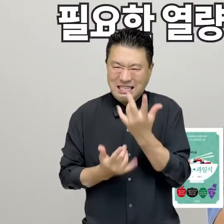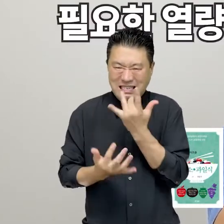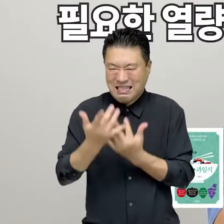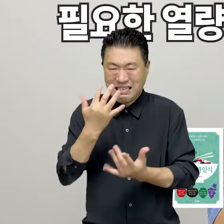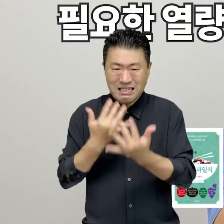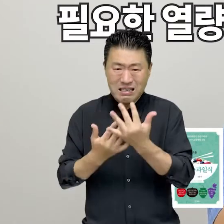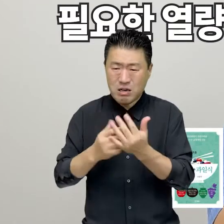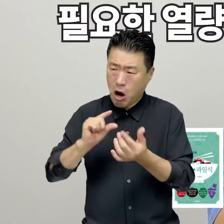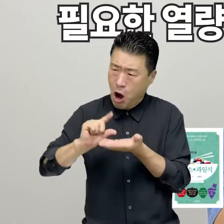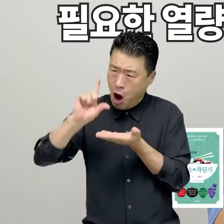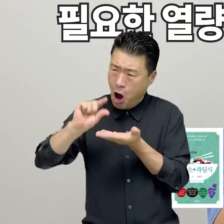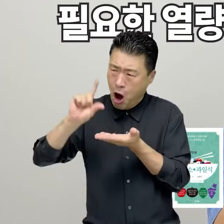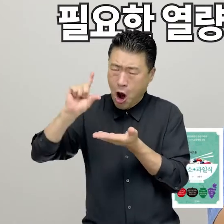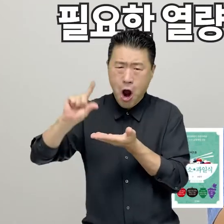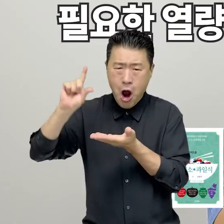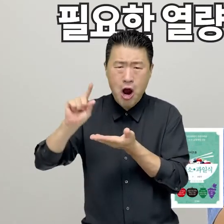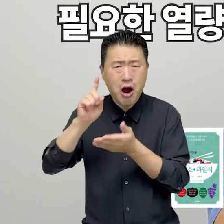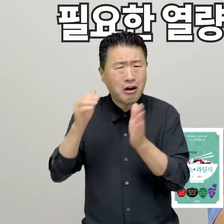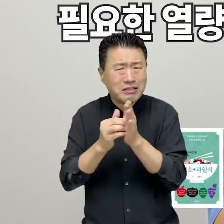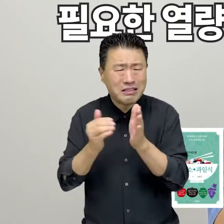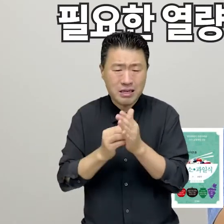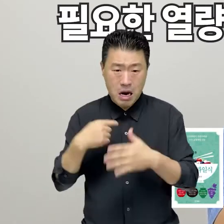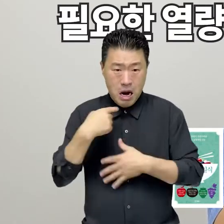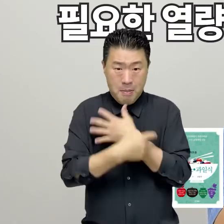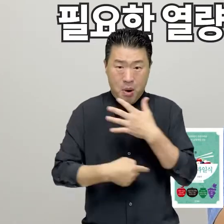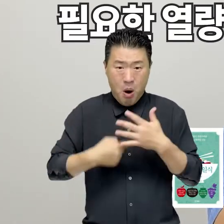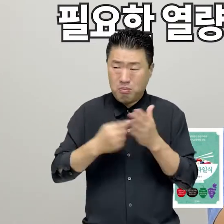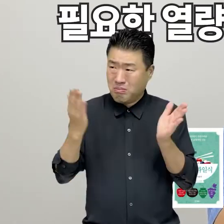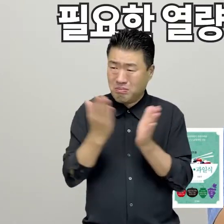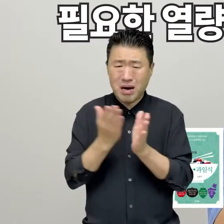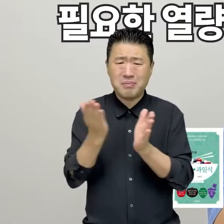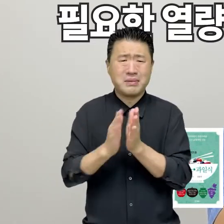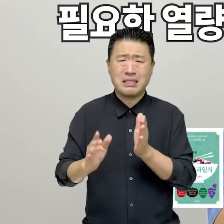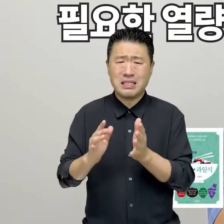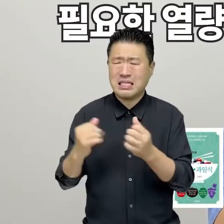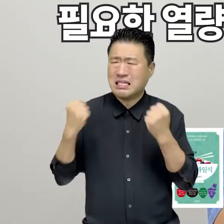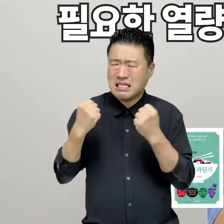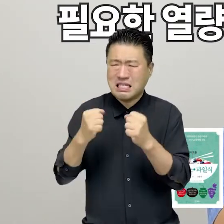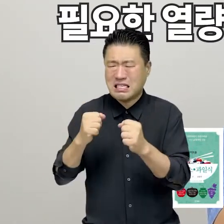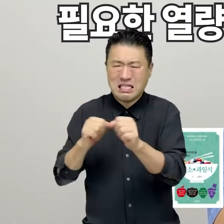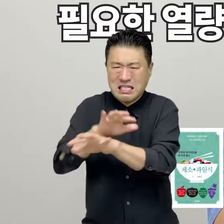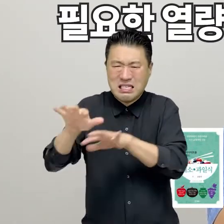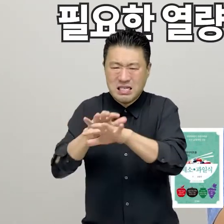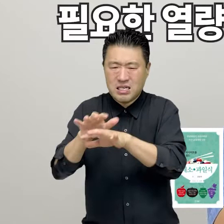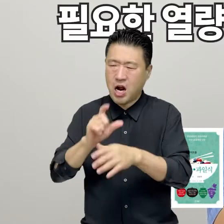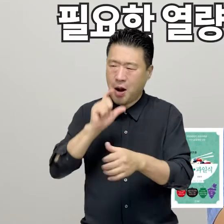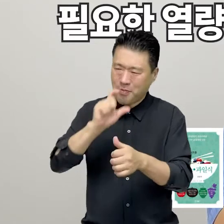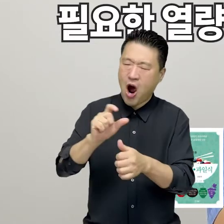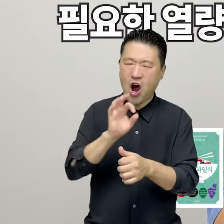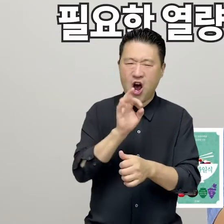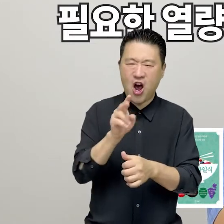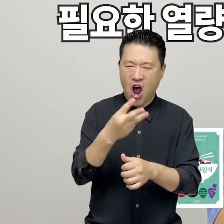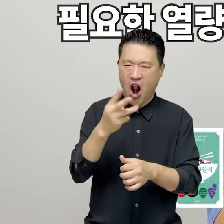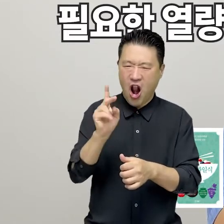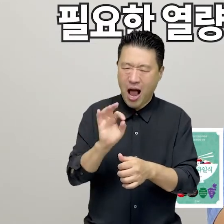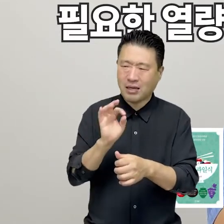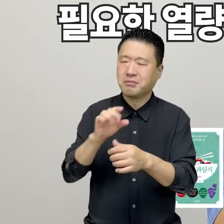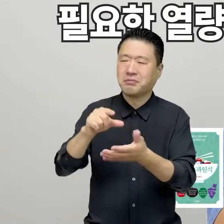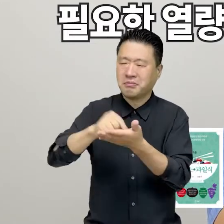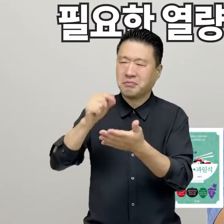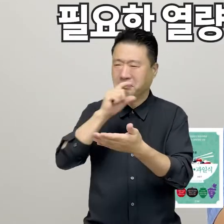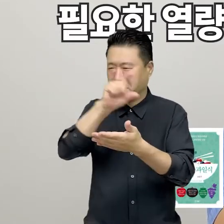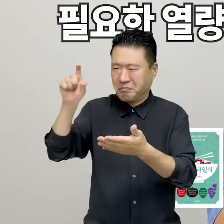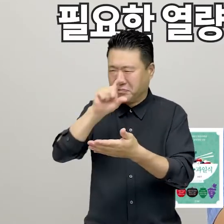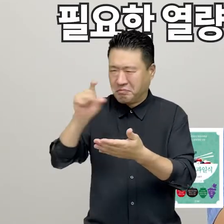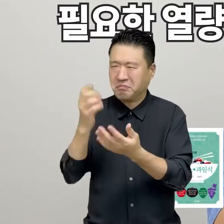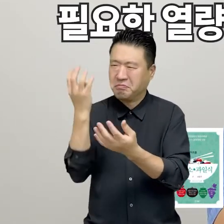열량에 불과한 수치입니다. 즉 인간의 몸에는 적용이 안 되는 에너지를 열량화 시켜서